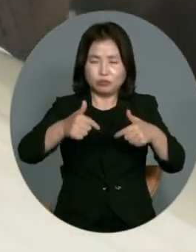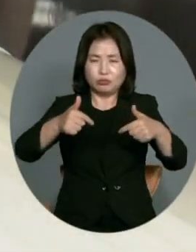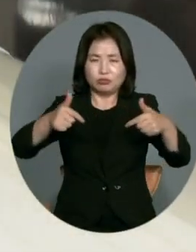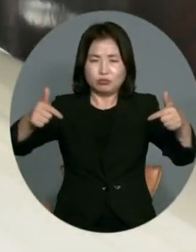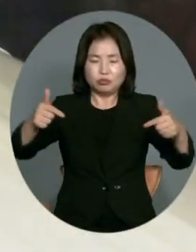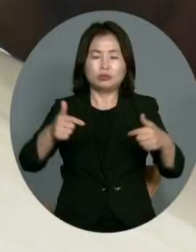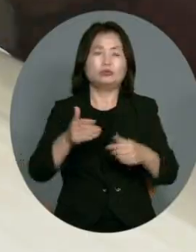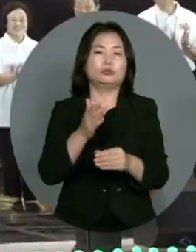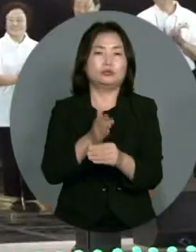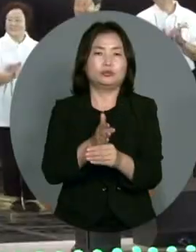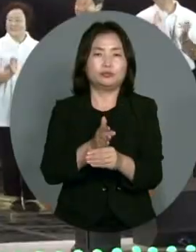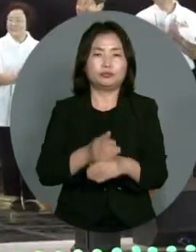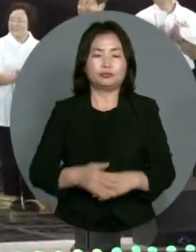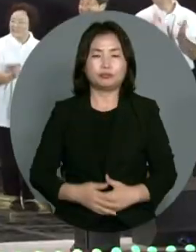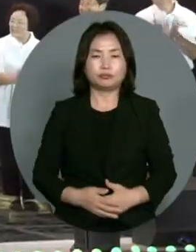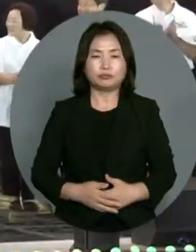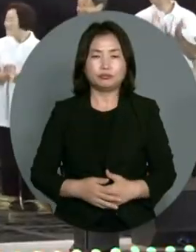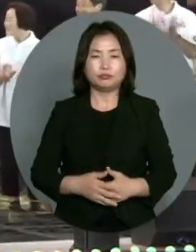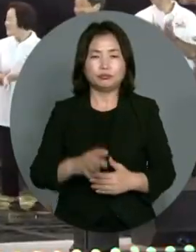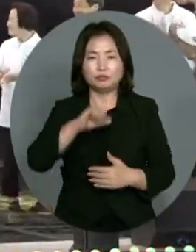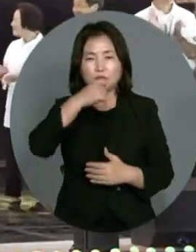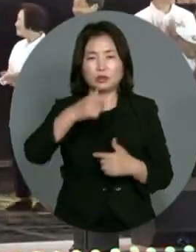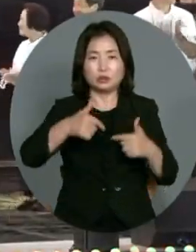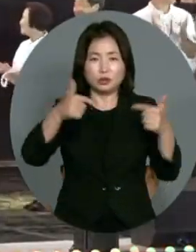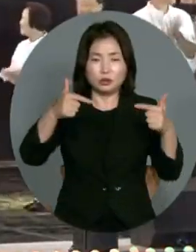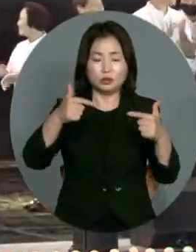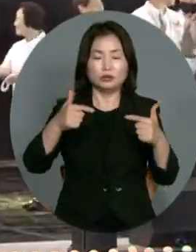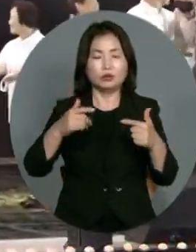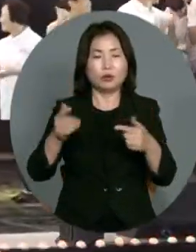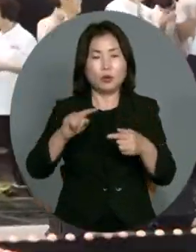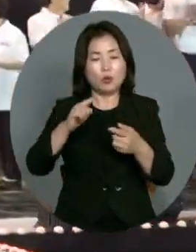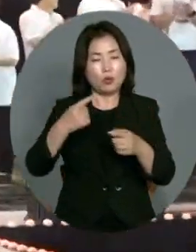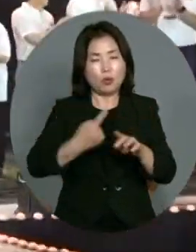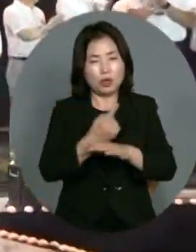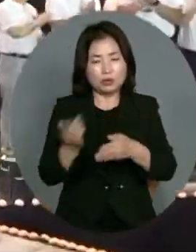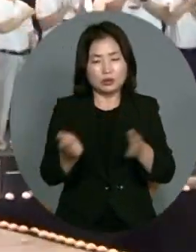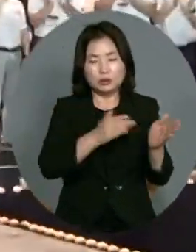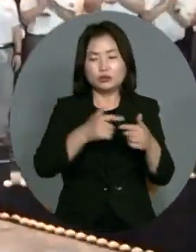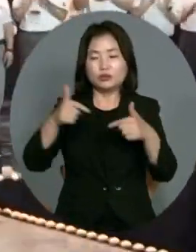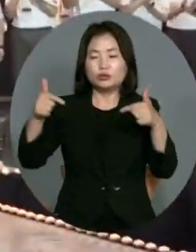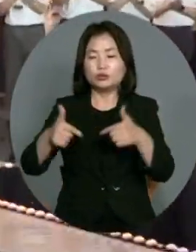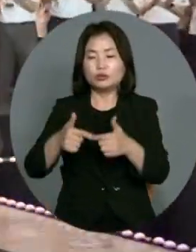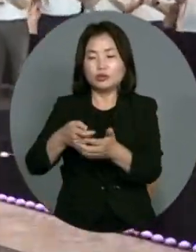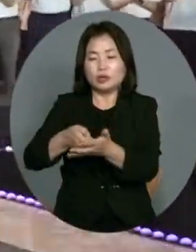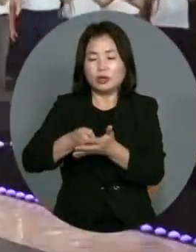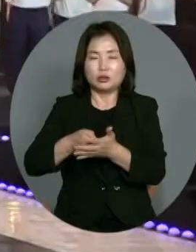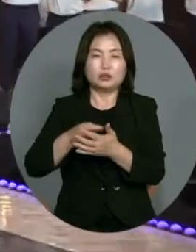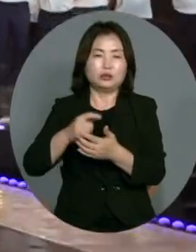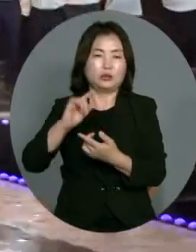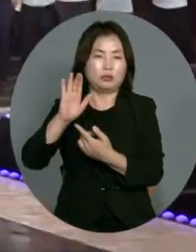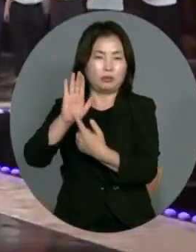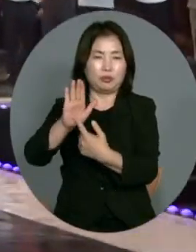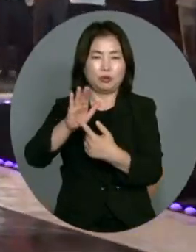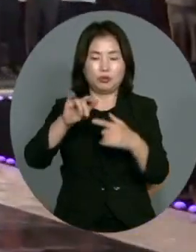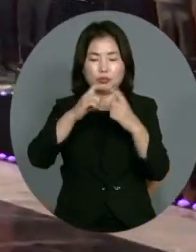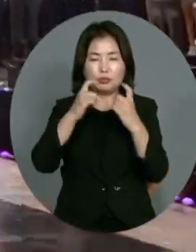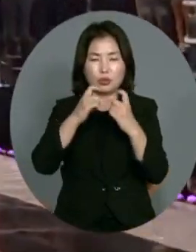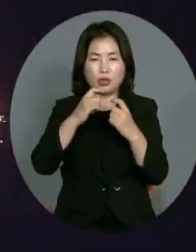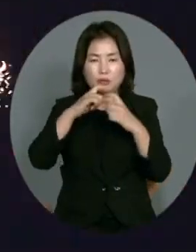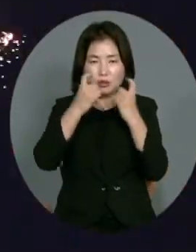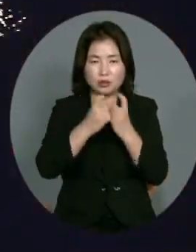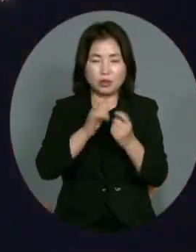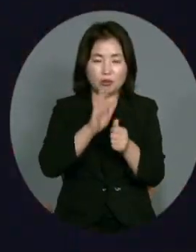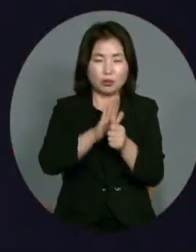눈덩이처럼 늘고 있습니다. 늘어난 예산 말고 아껴서 줄인 예산도 발표했습니다. 민간